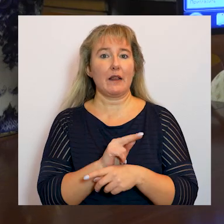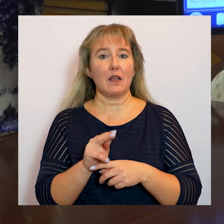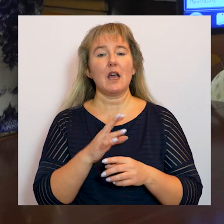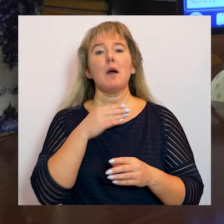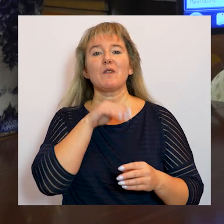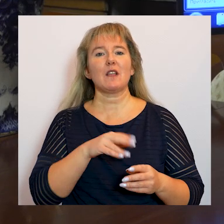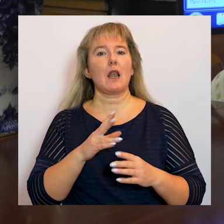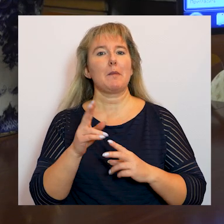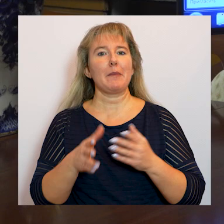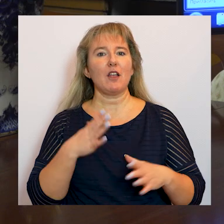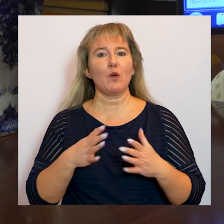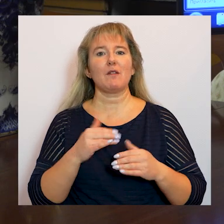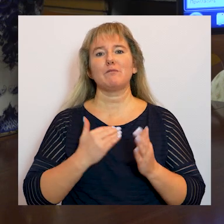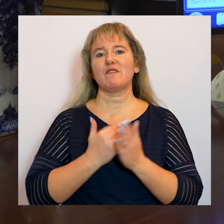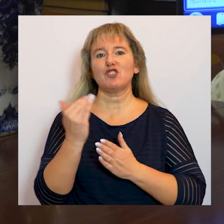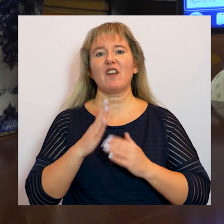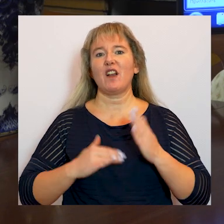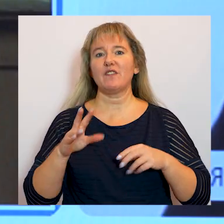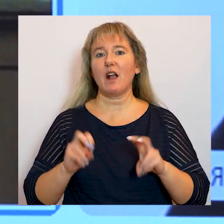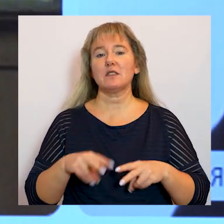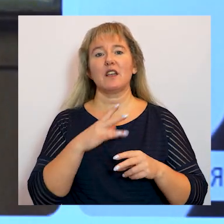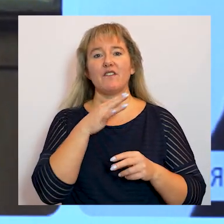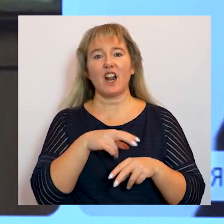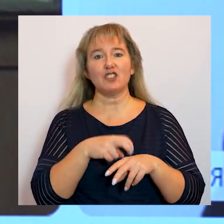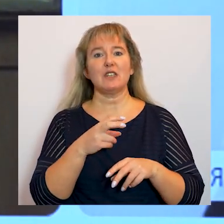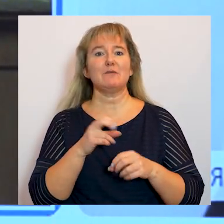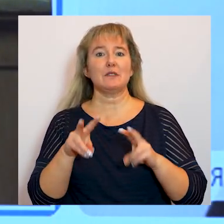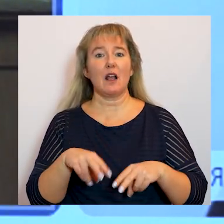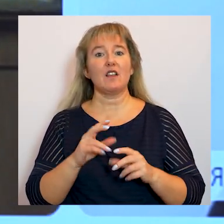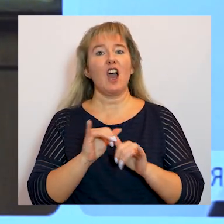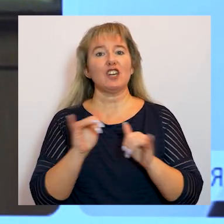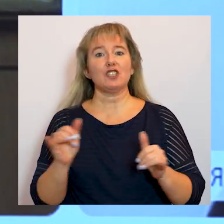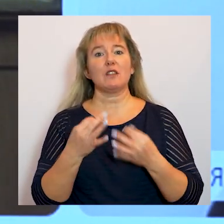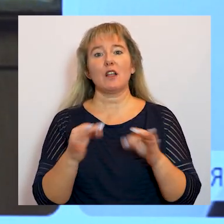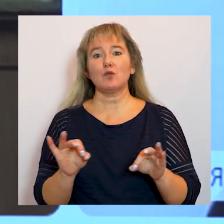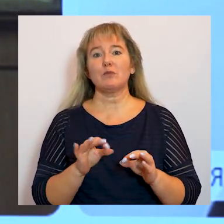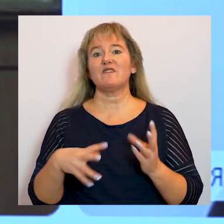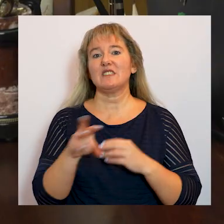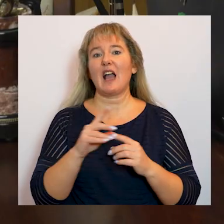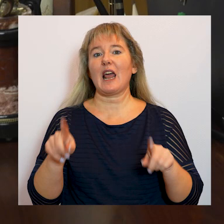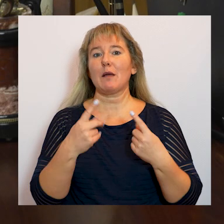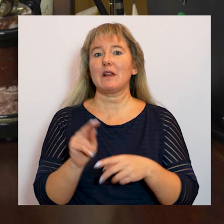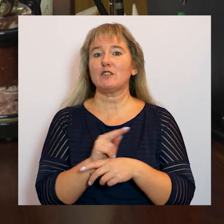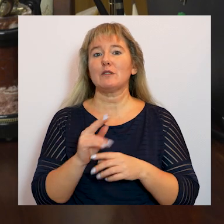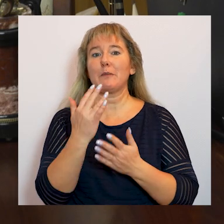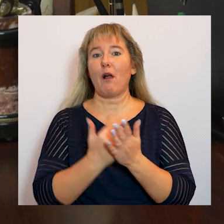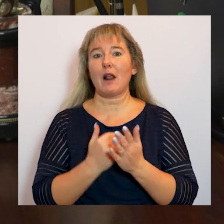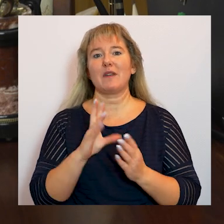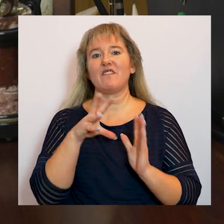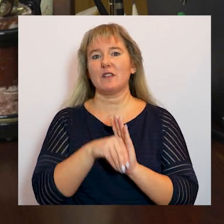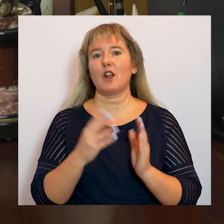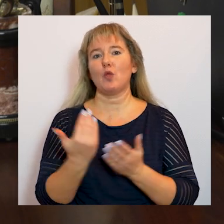о профессиональной подготовке и повышении квалификации врачей-специалистов, расширении доступности всех реабилитационных программ